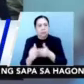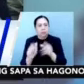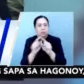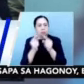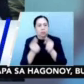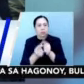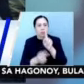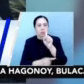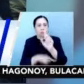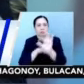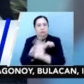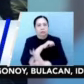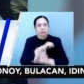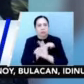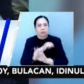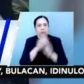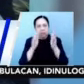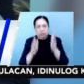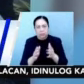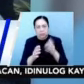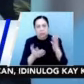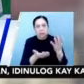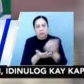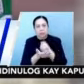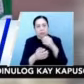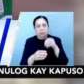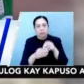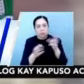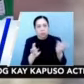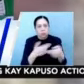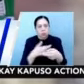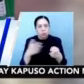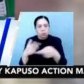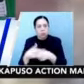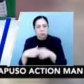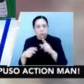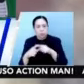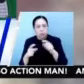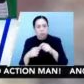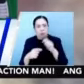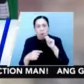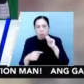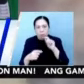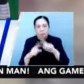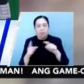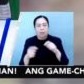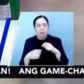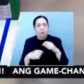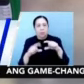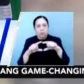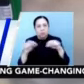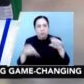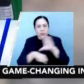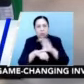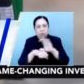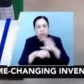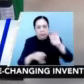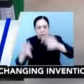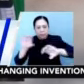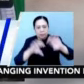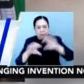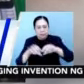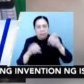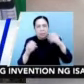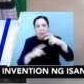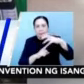national. Kabilang sa mga nakuha sa mga kwarto ng suspect ang mga lollipop at chocolate bars na hinaluan umano ng magic mushroom,